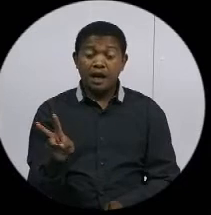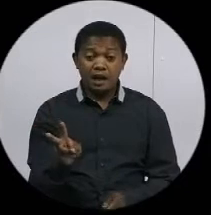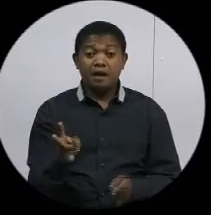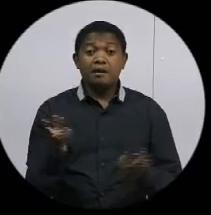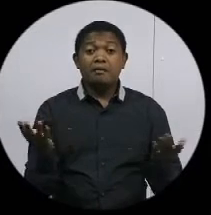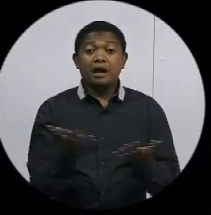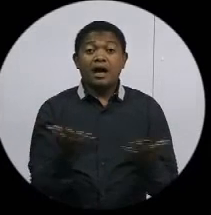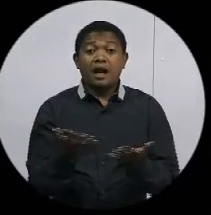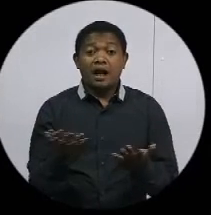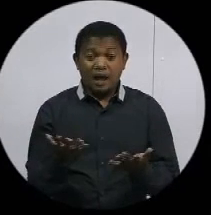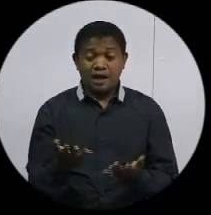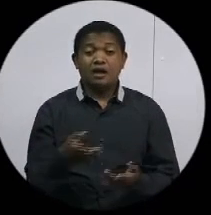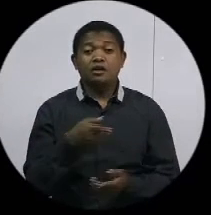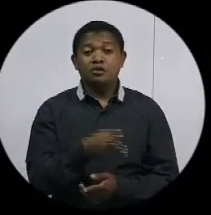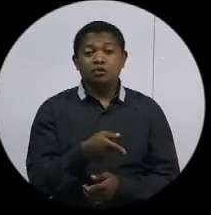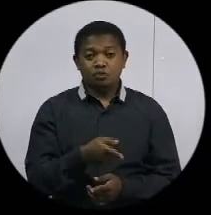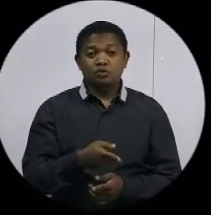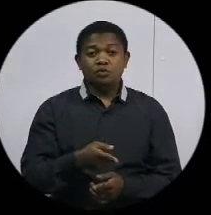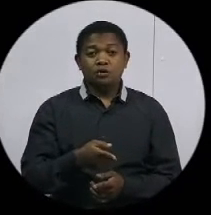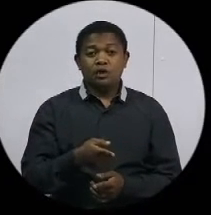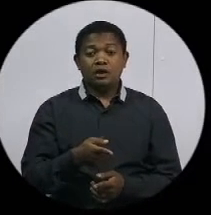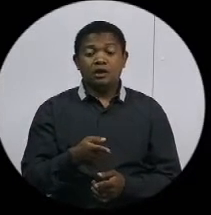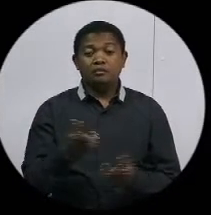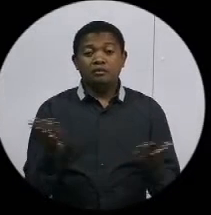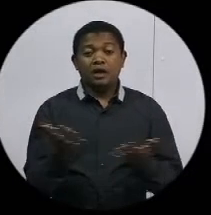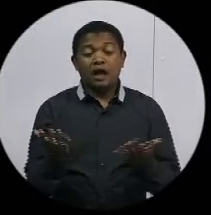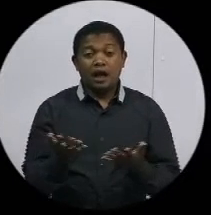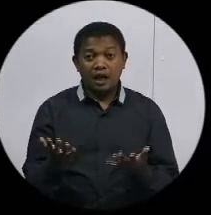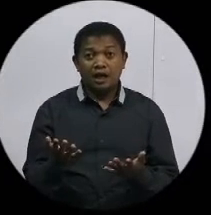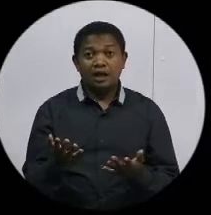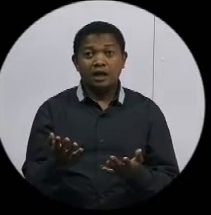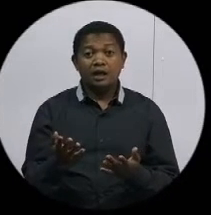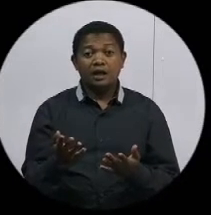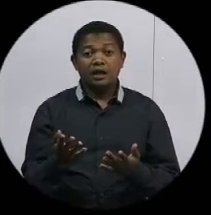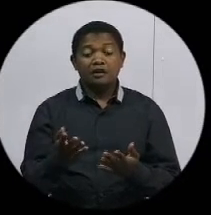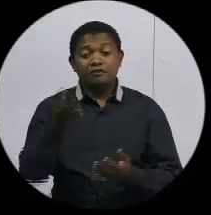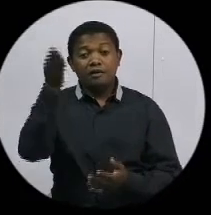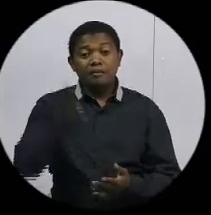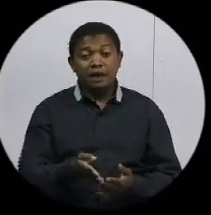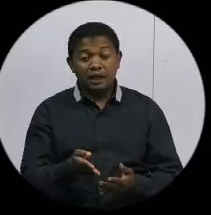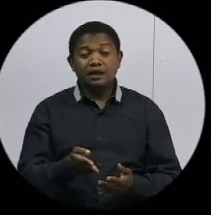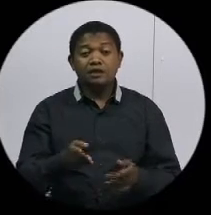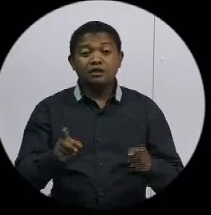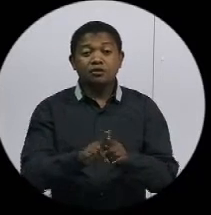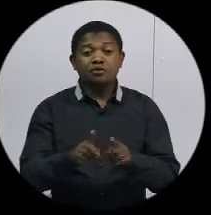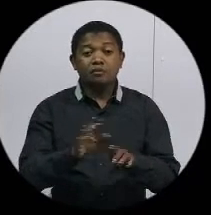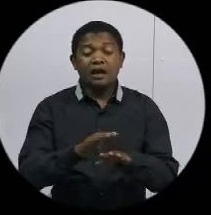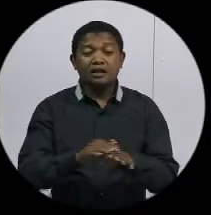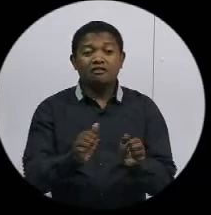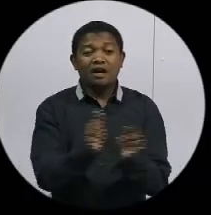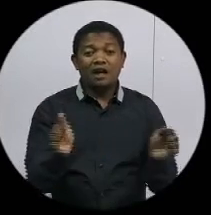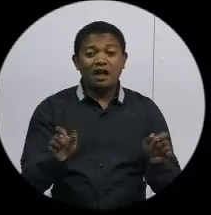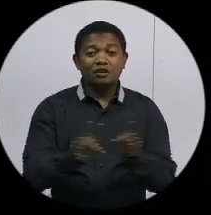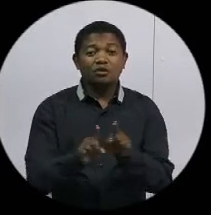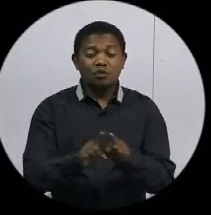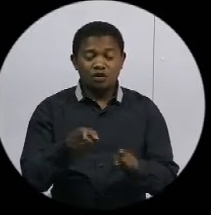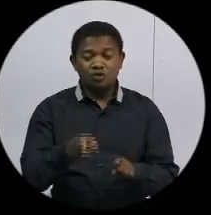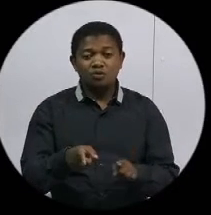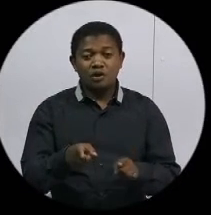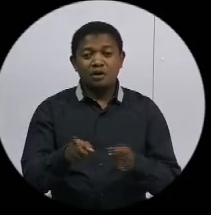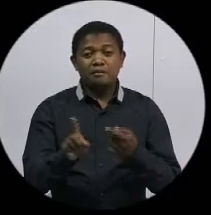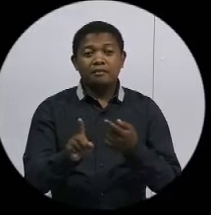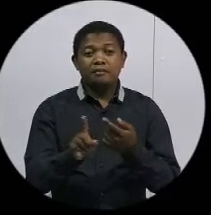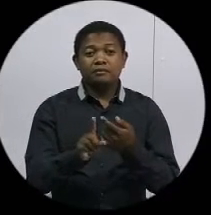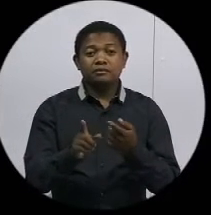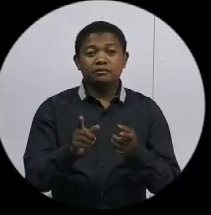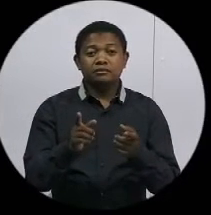demandes de suspension de la détention des mesures privatives et restrictives de liberté ou poursuite d'un député. Nandritra